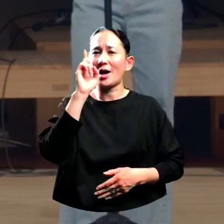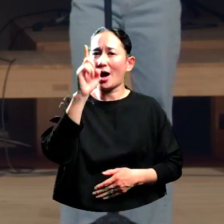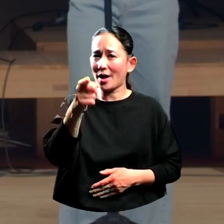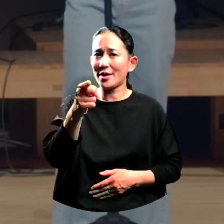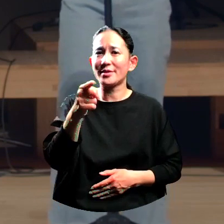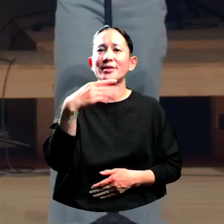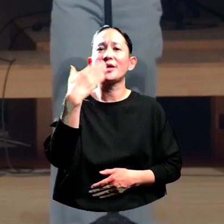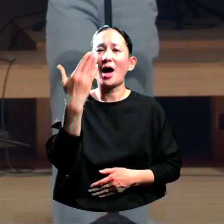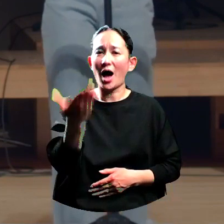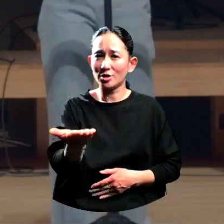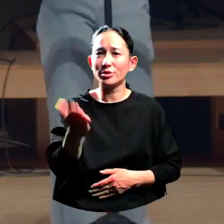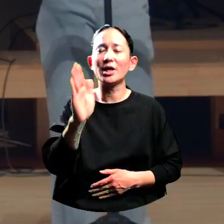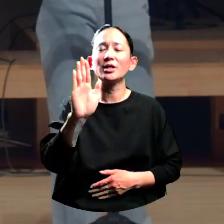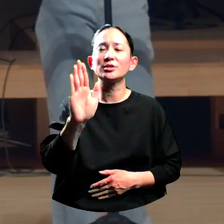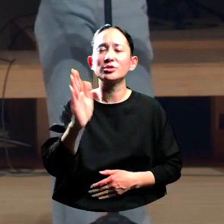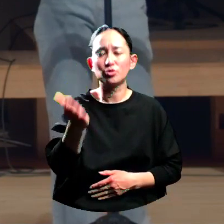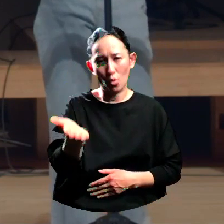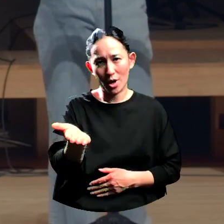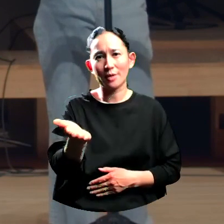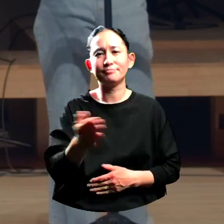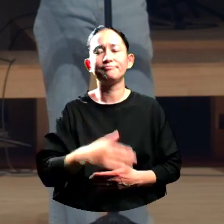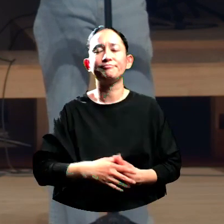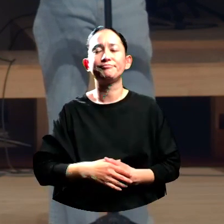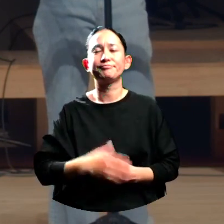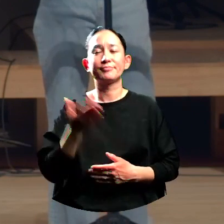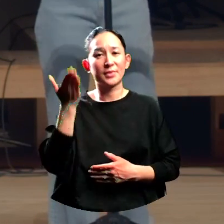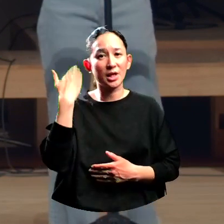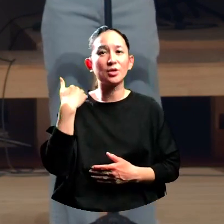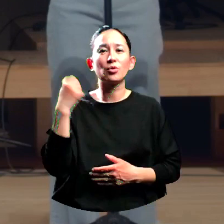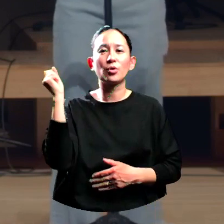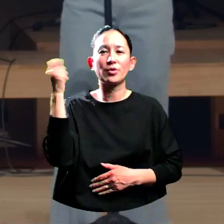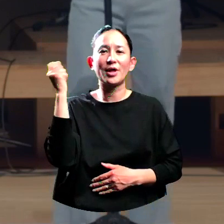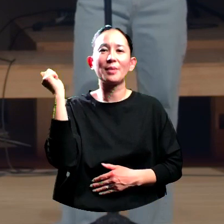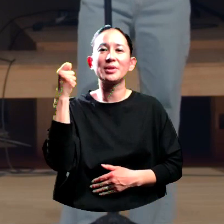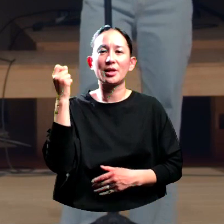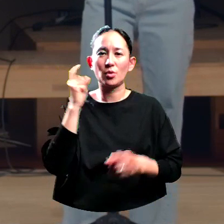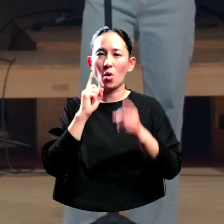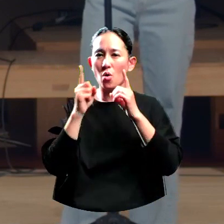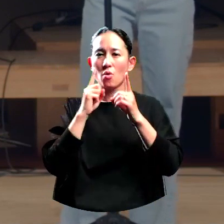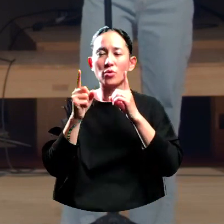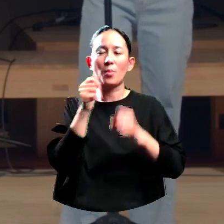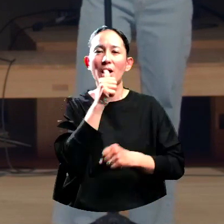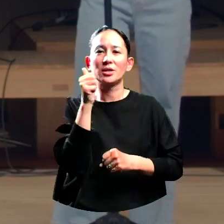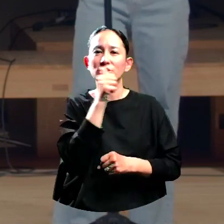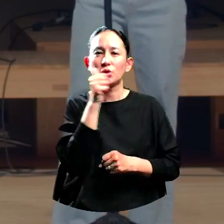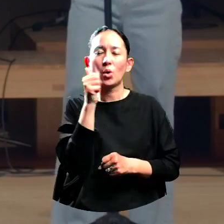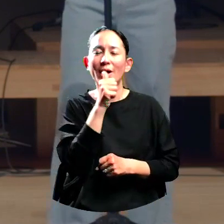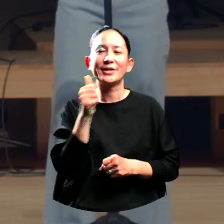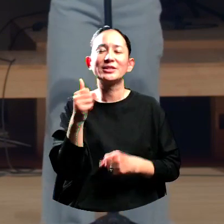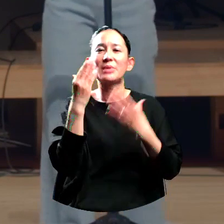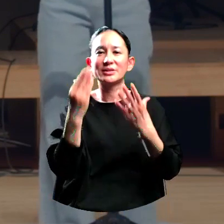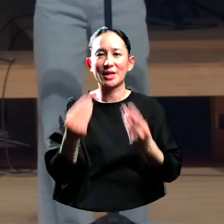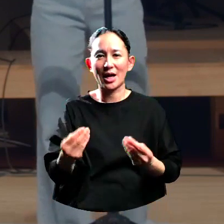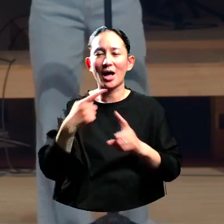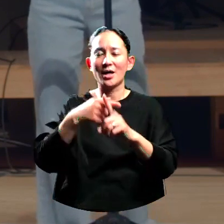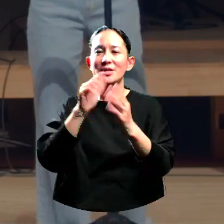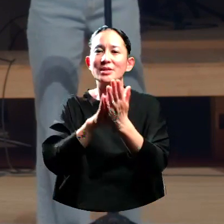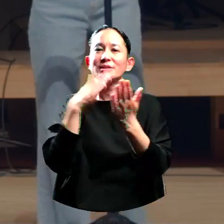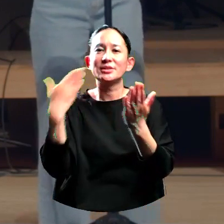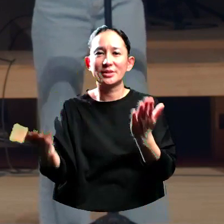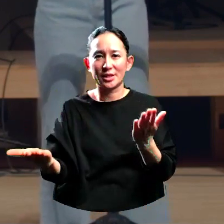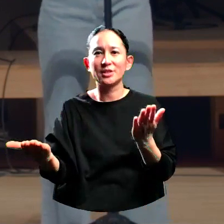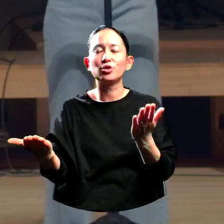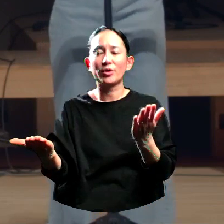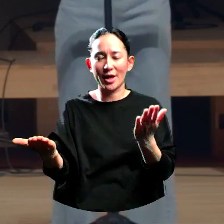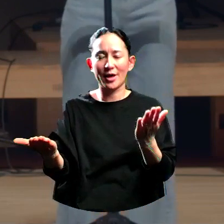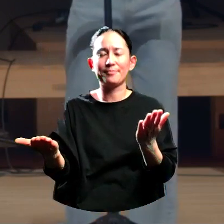where you thought this is the end? 先ほどダビデの言葉を紹介しましたが、聖書で最大の再起